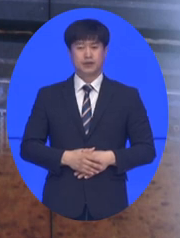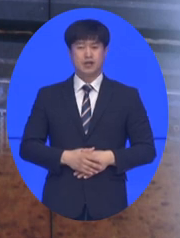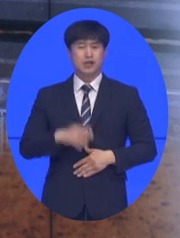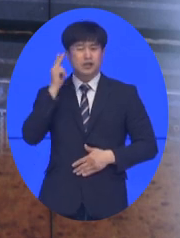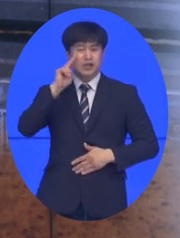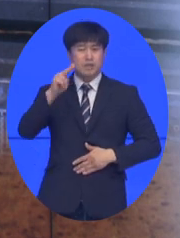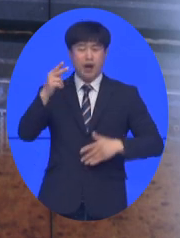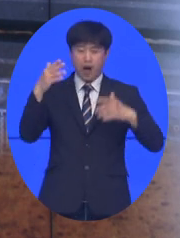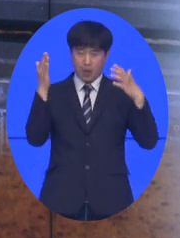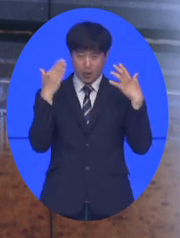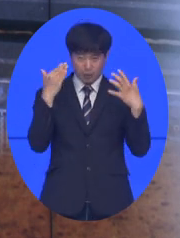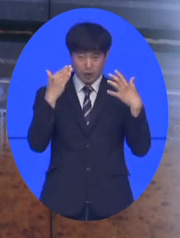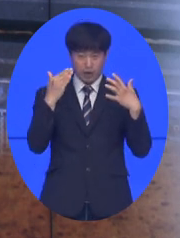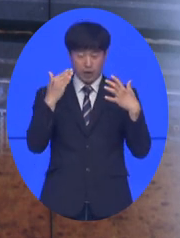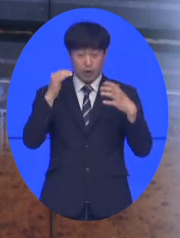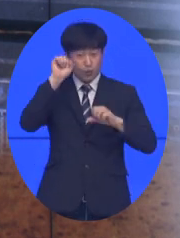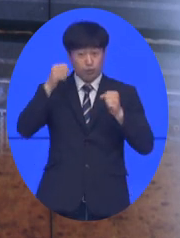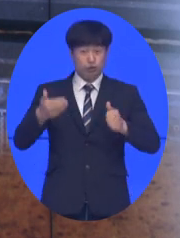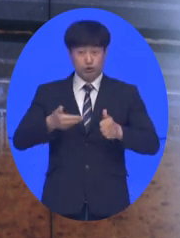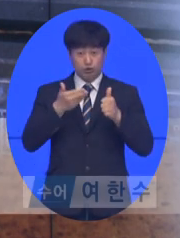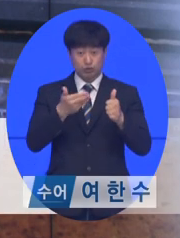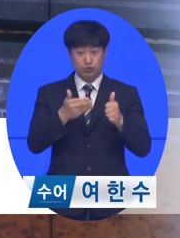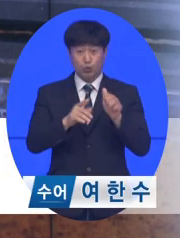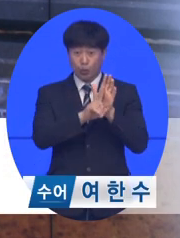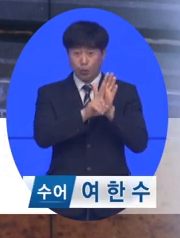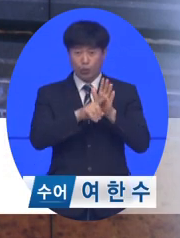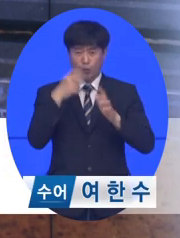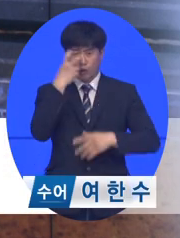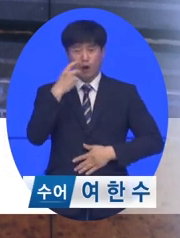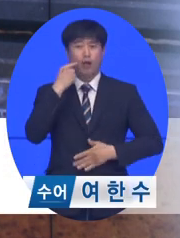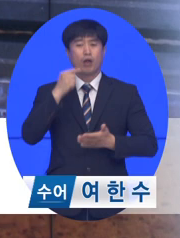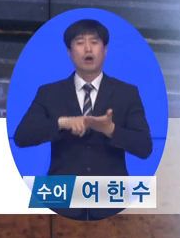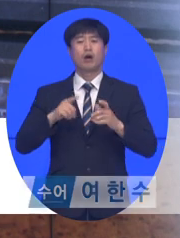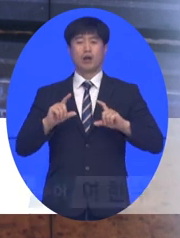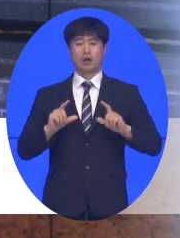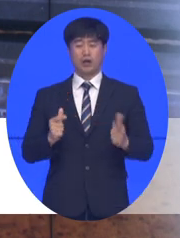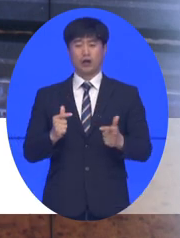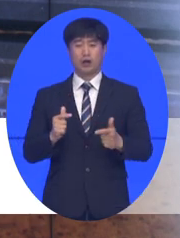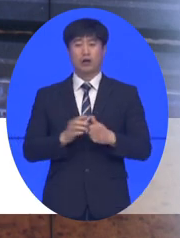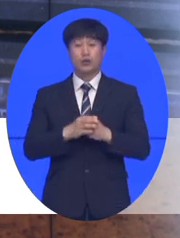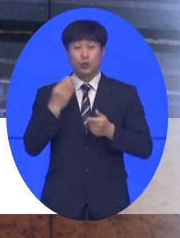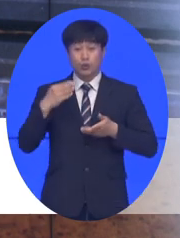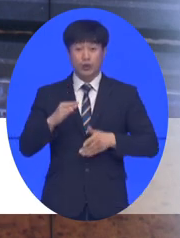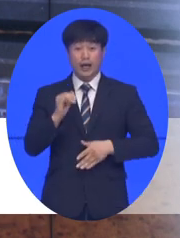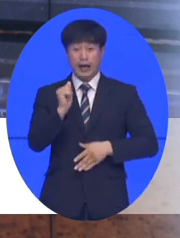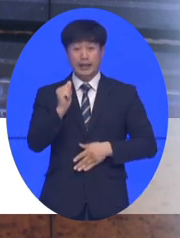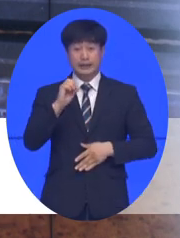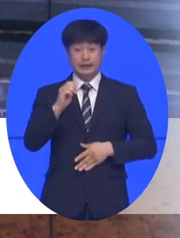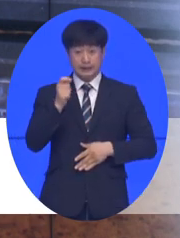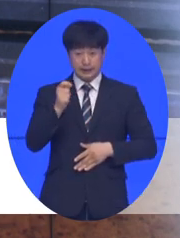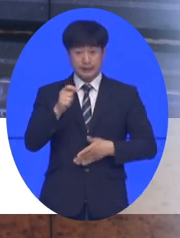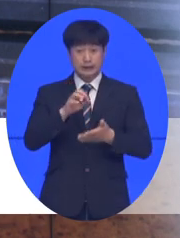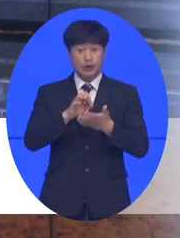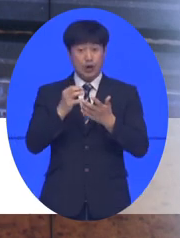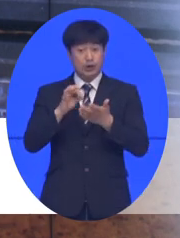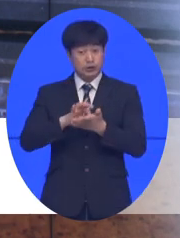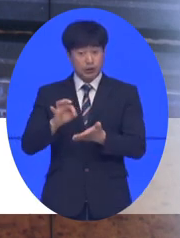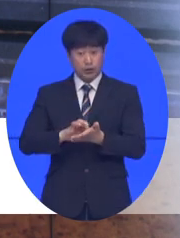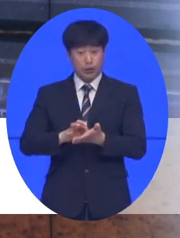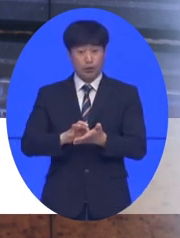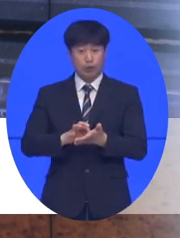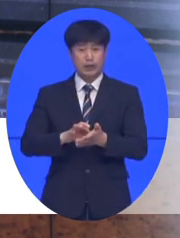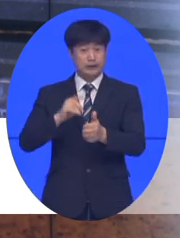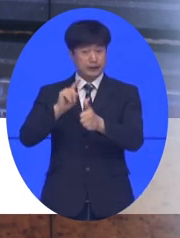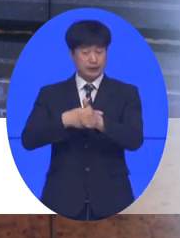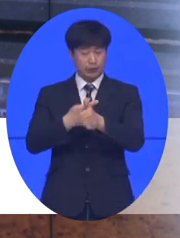푹푹 찌는 여름철 축산의 적정 온도 관리는 쉽지 않은데요. 경기도가 ICT를 활용한 스마트 축사 시설을 도입해